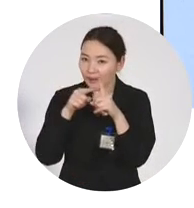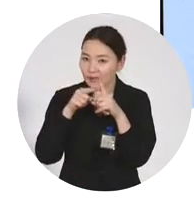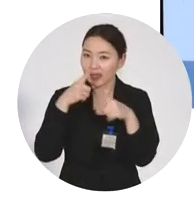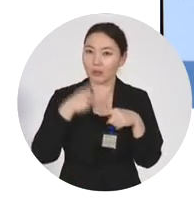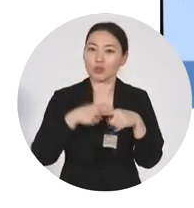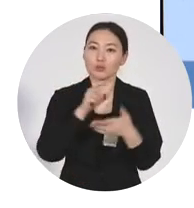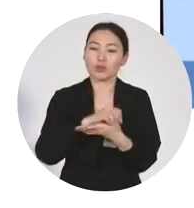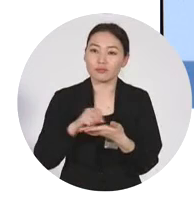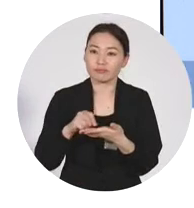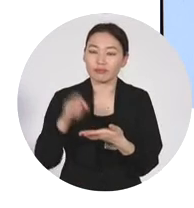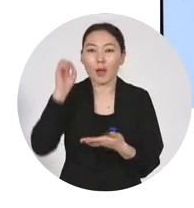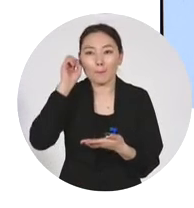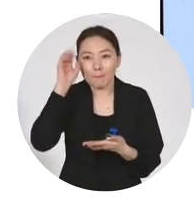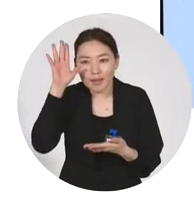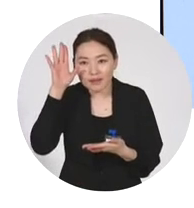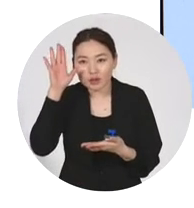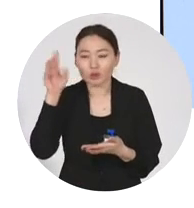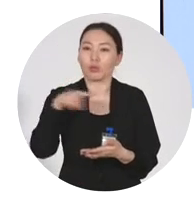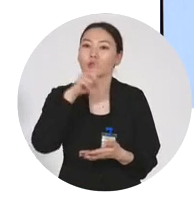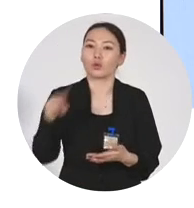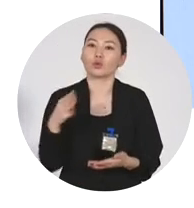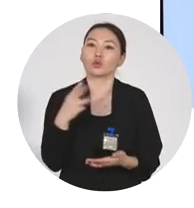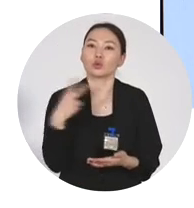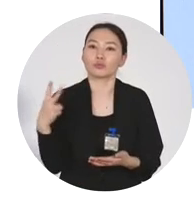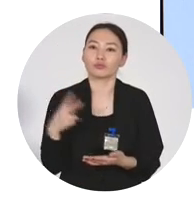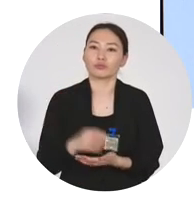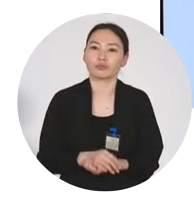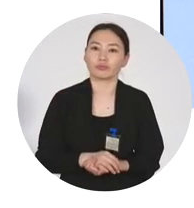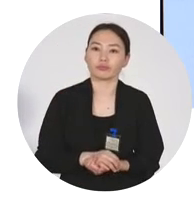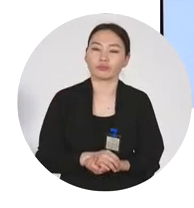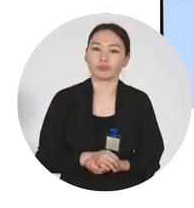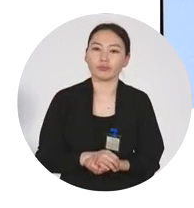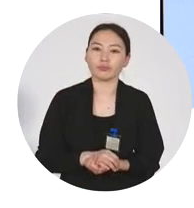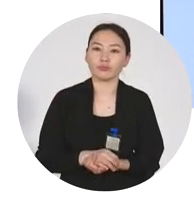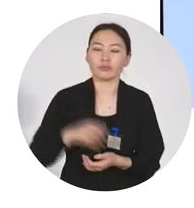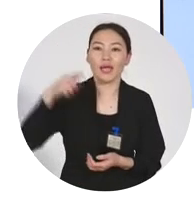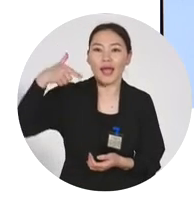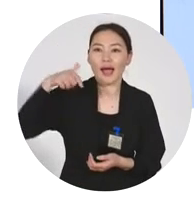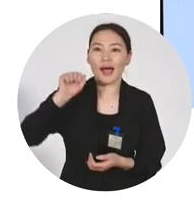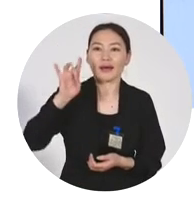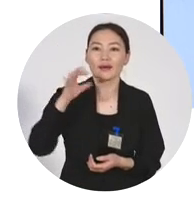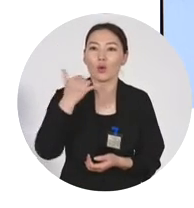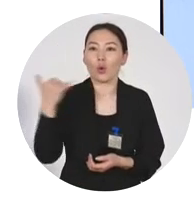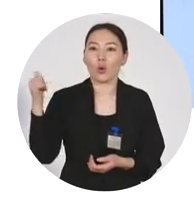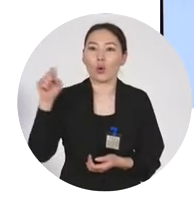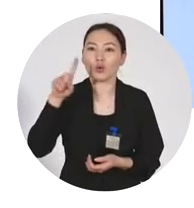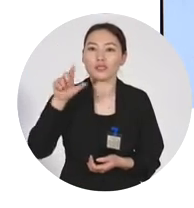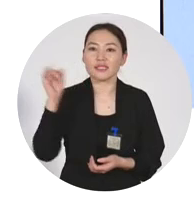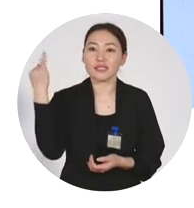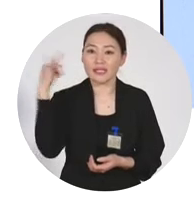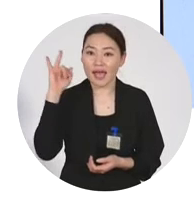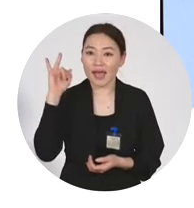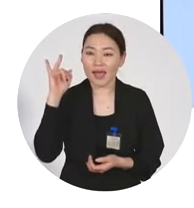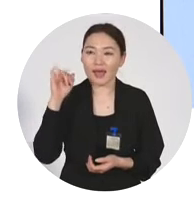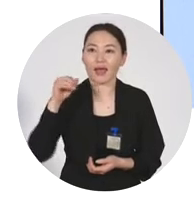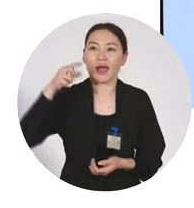болохгүй. За тэгвэл гаруузай гэдэг үгийг монгол бичгээр га ру гу зай